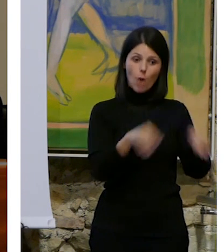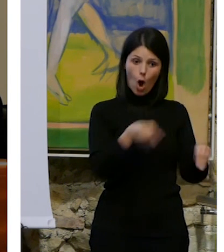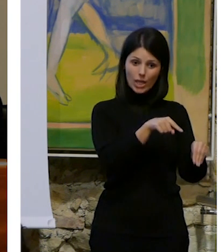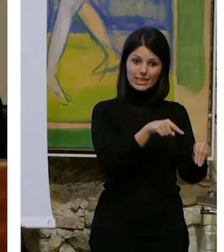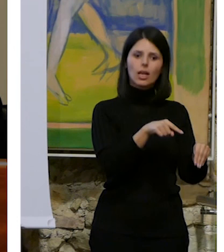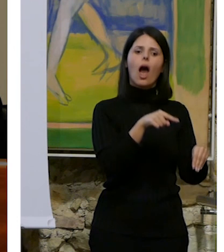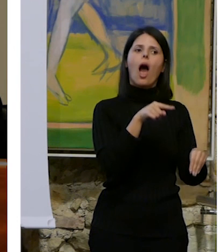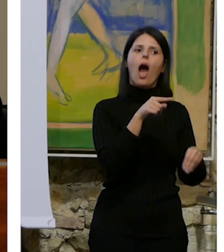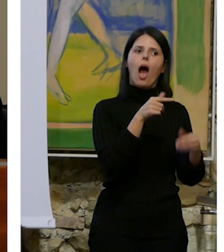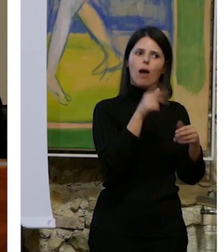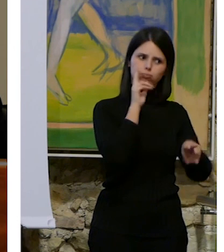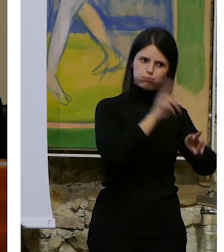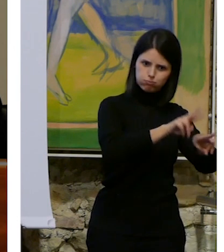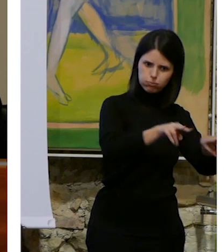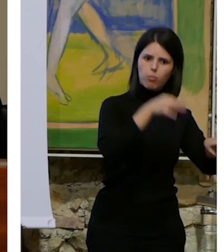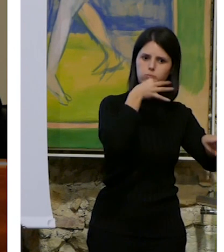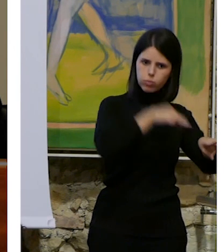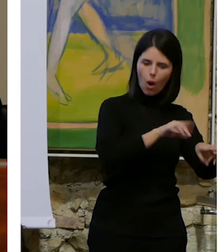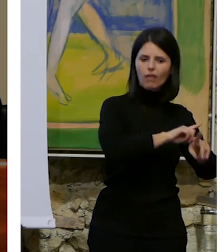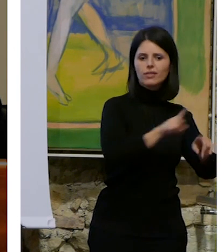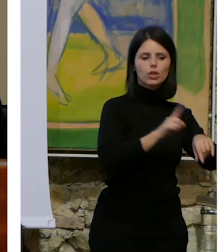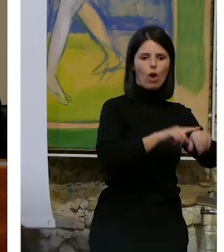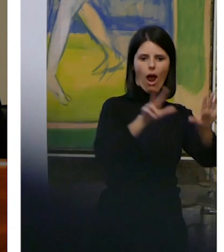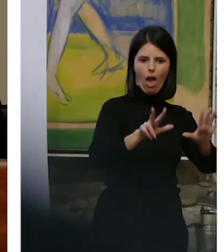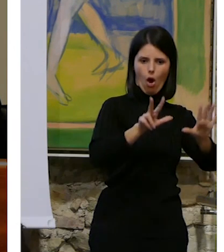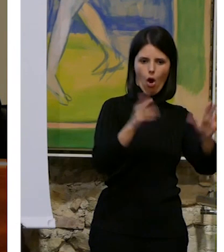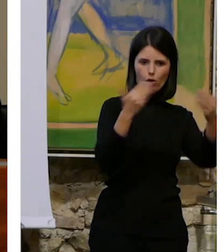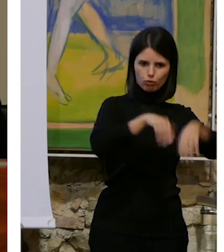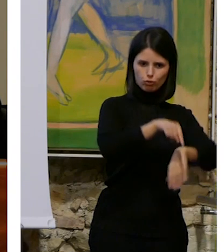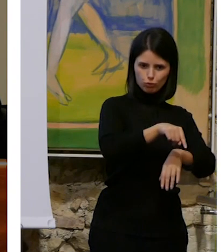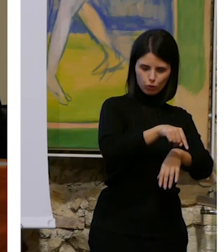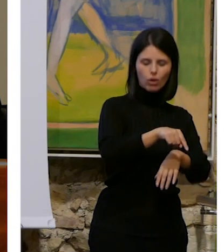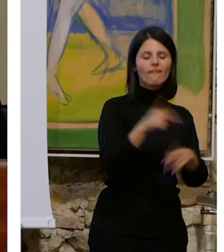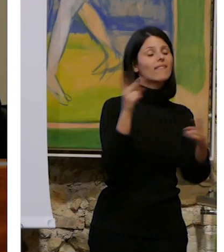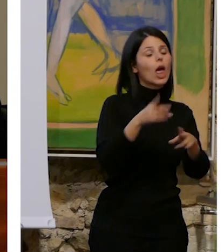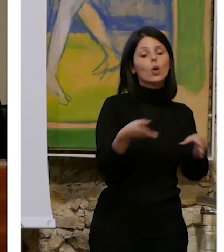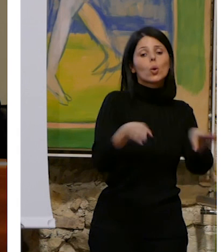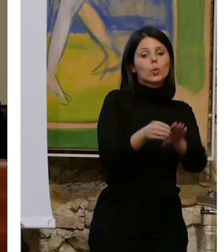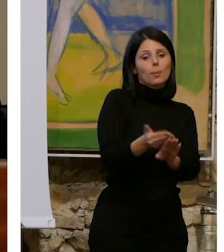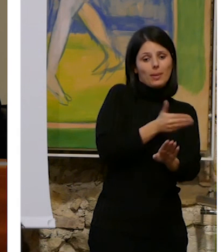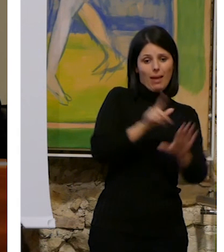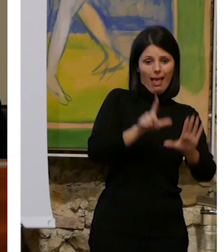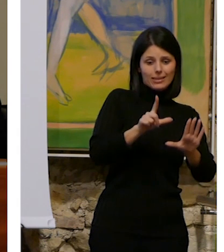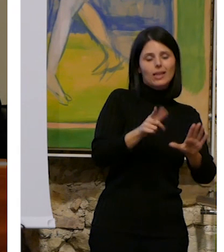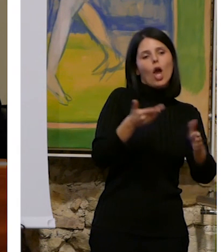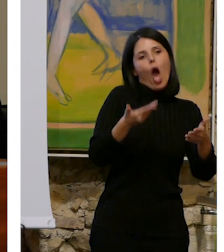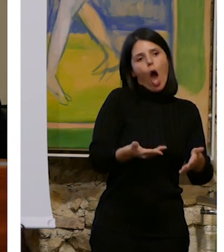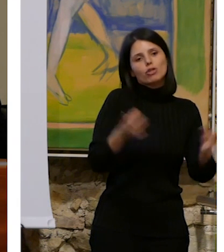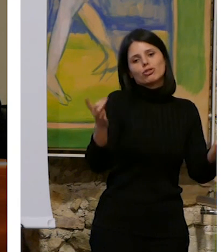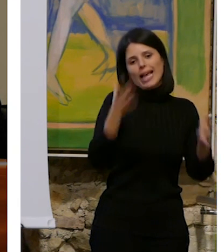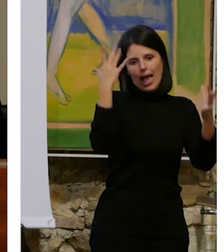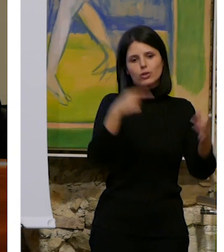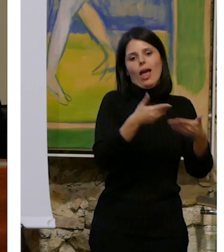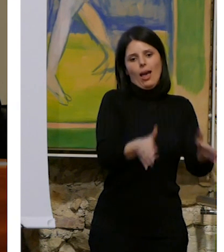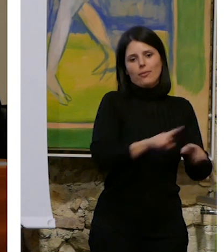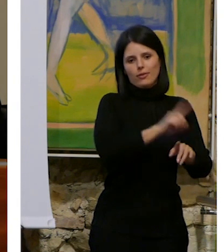è ancora visitabile oggi fino alle 8, eccezionalmente per voi, perché di solito chiudiamo alle 7, no? Quindi fino alle 8 è